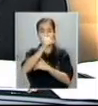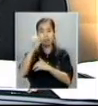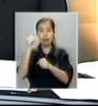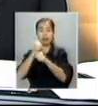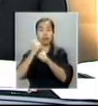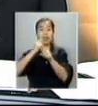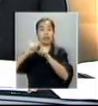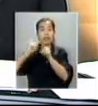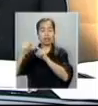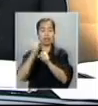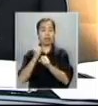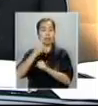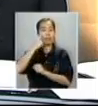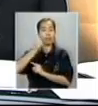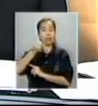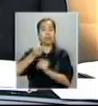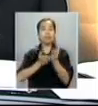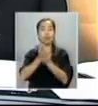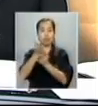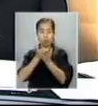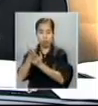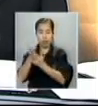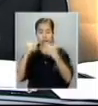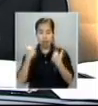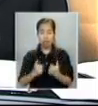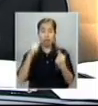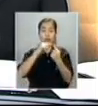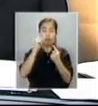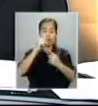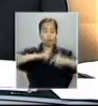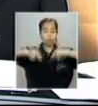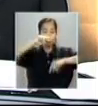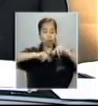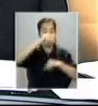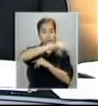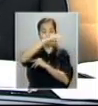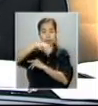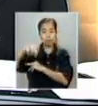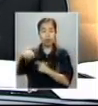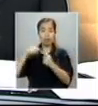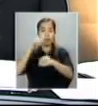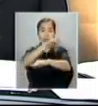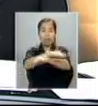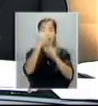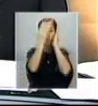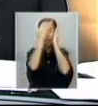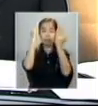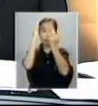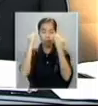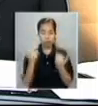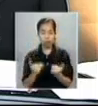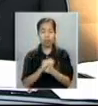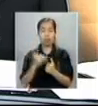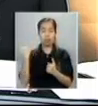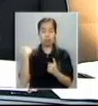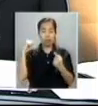กรรมต่างๆเป็นไปได้อย่างสะดวกนะคะขณะเดียวกันเรื่องของการตรวจสอบพื้นที่ที่ราชประสงค์โดยละเอียดนะคะตอนนี้มีการ